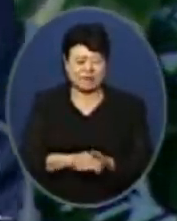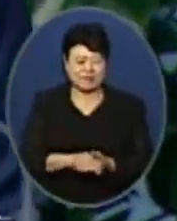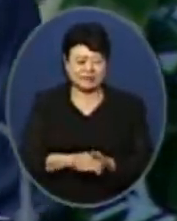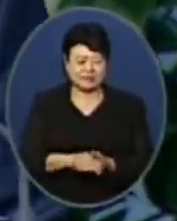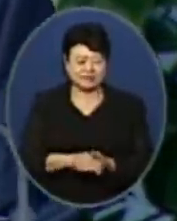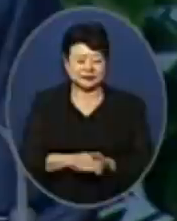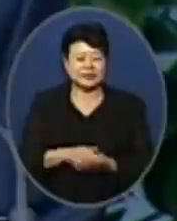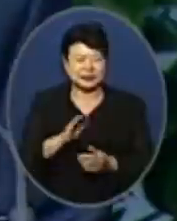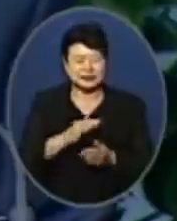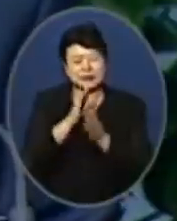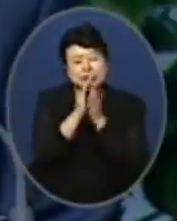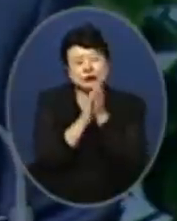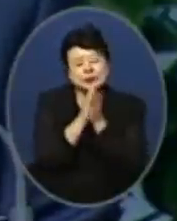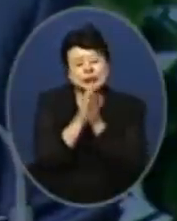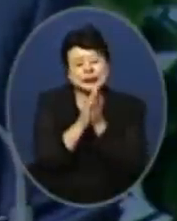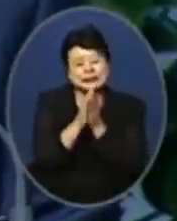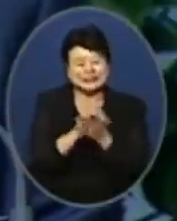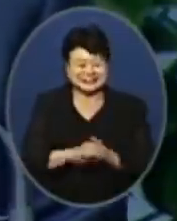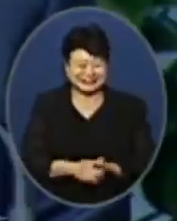그래서 내가 잘못했다고 빌었어요.